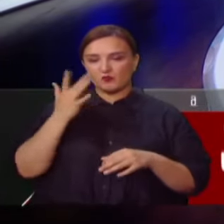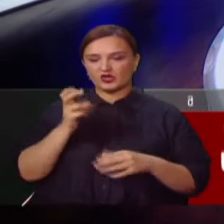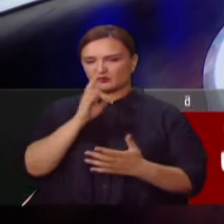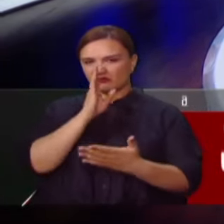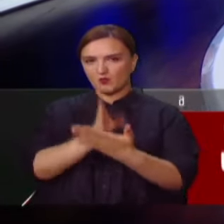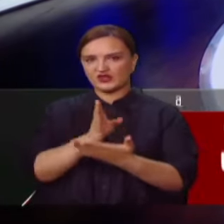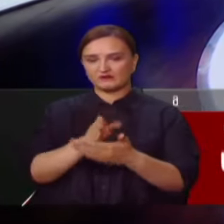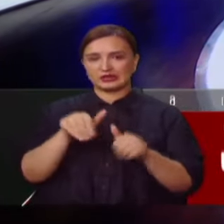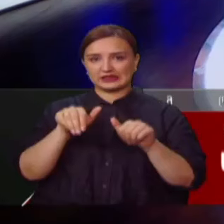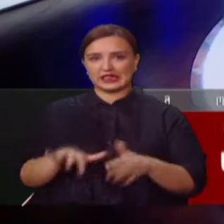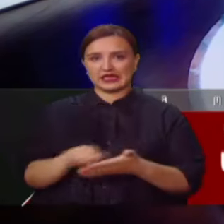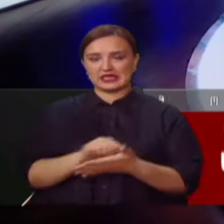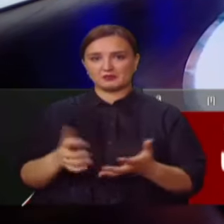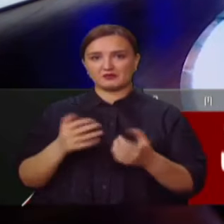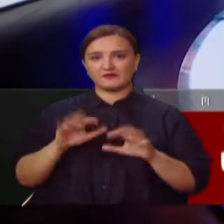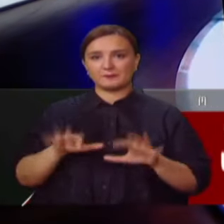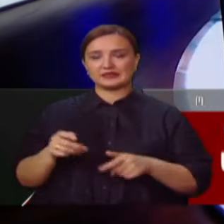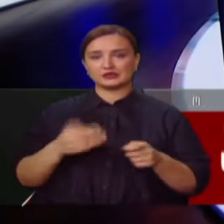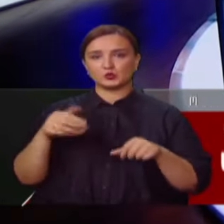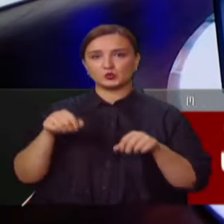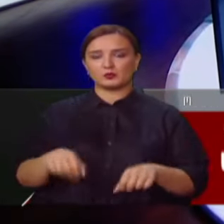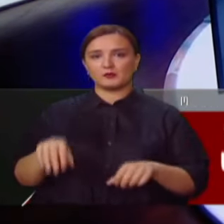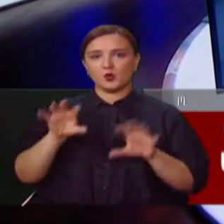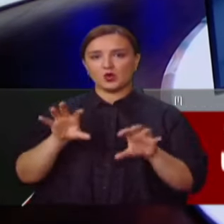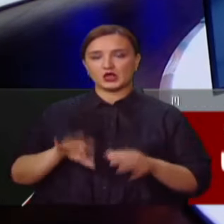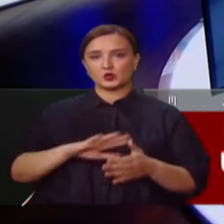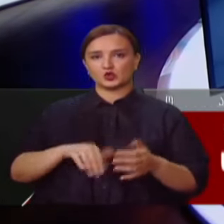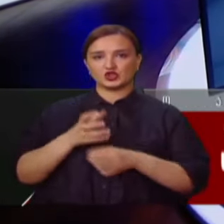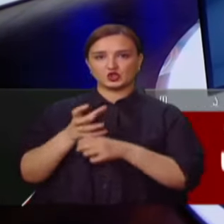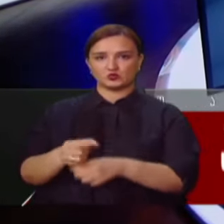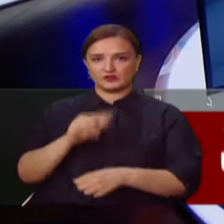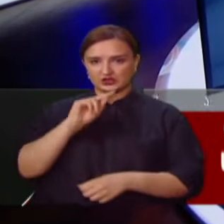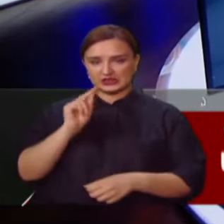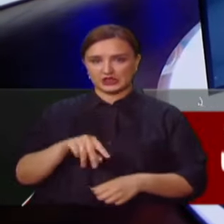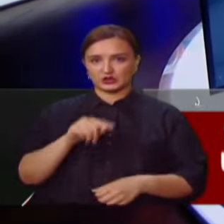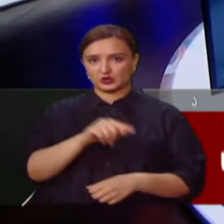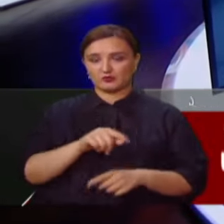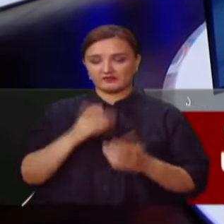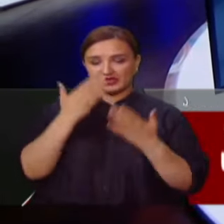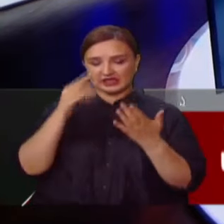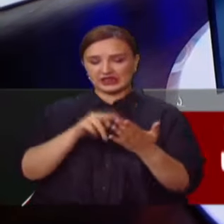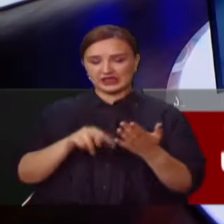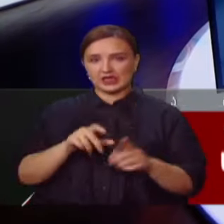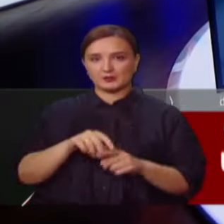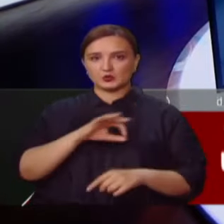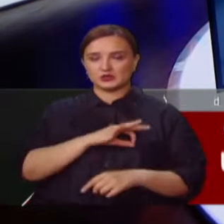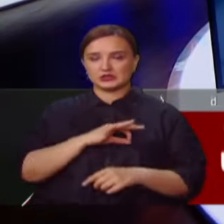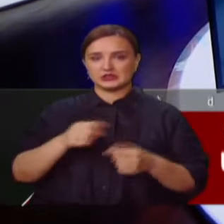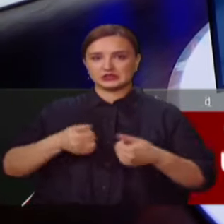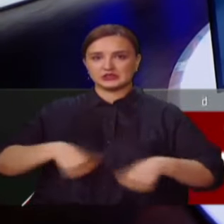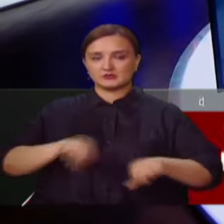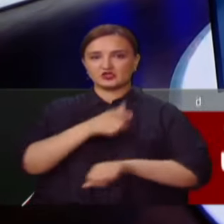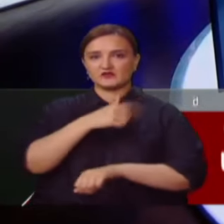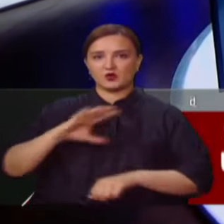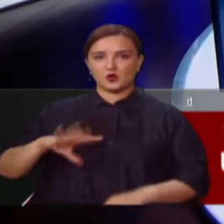მოტივირებული დადგენილების მიღებაში და პრეზიდენტის უფლებამოსილების უკანონოდ შეზღუდვაში ადანაშაულებენ. ასე იკითხება მათი მხრიდან იუსტიციის საბჭოს წევრობის